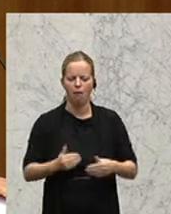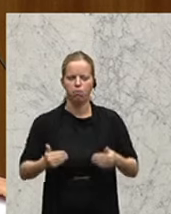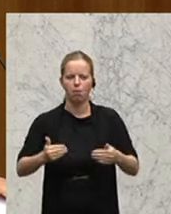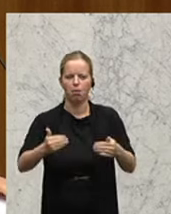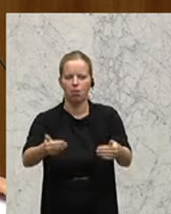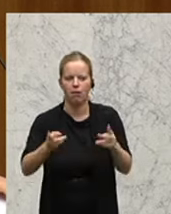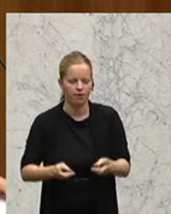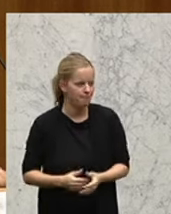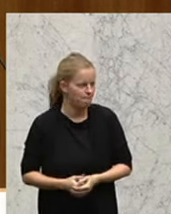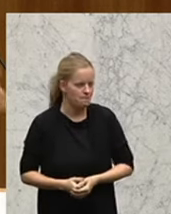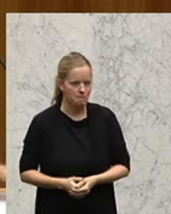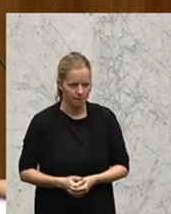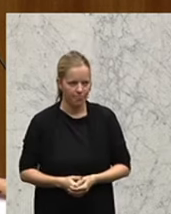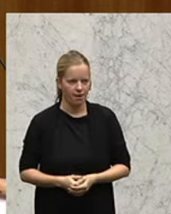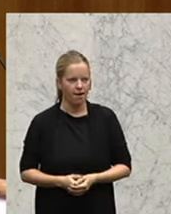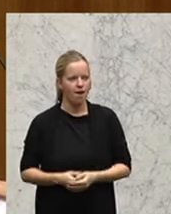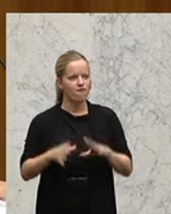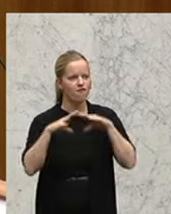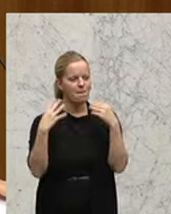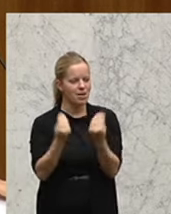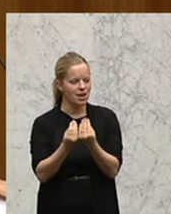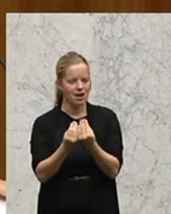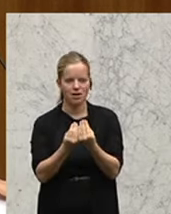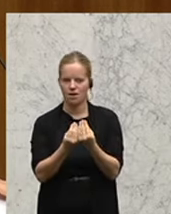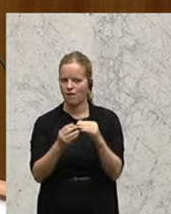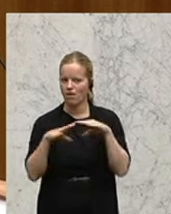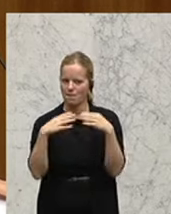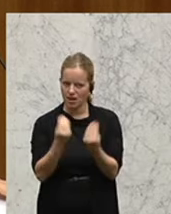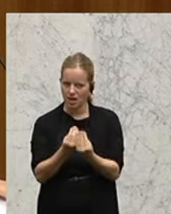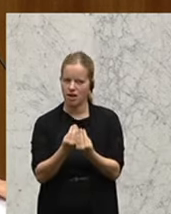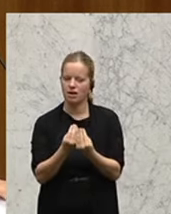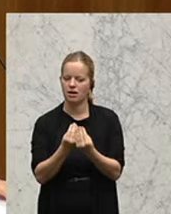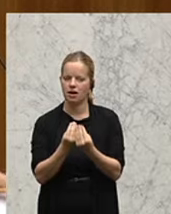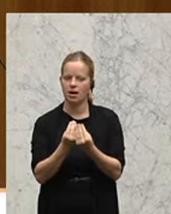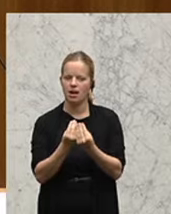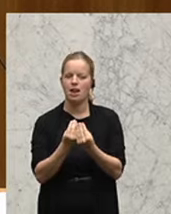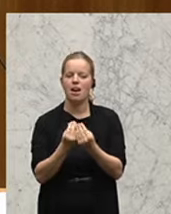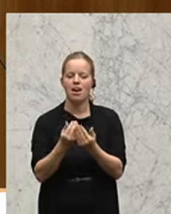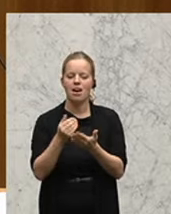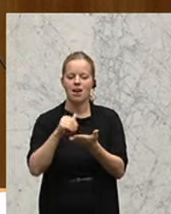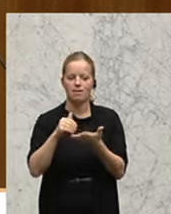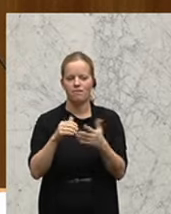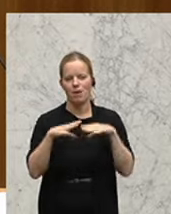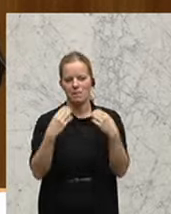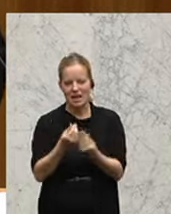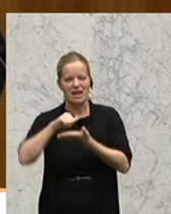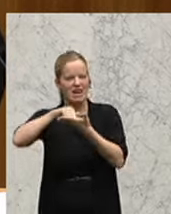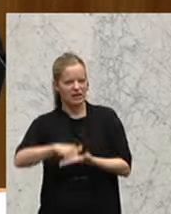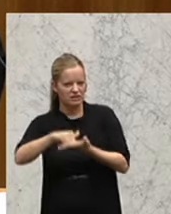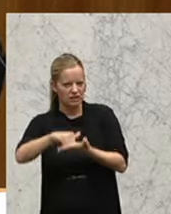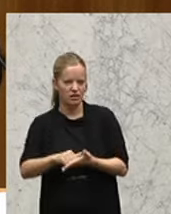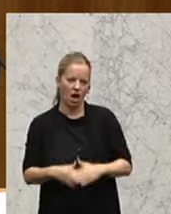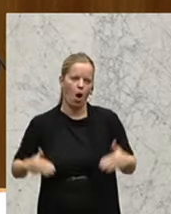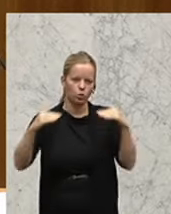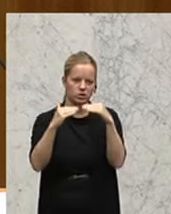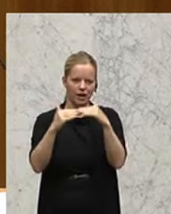Familienlastenausgleichsfonds. Das ist jetzt das neue Rezept. Jetzt machen wir die Lohnnebenkostensenkung über den Familienlastenausgleichsfonds. Das schaue ich